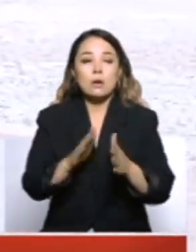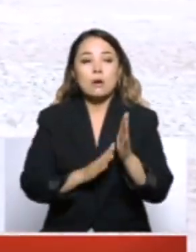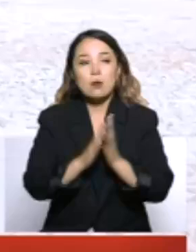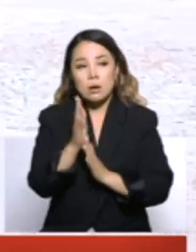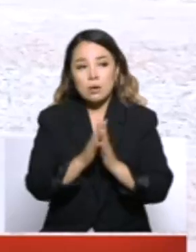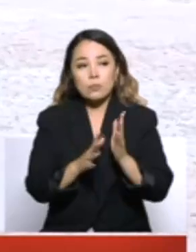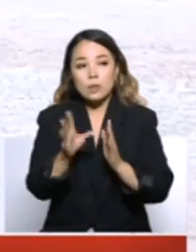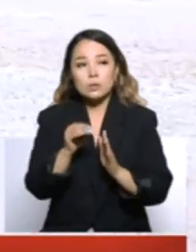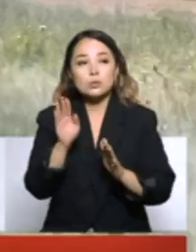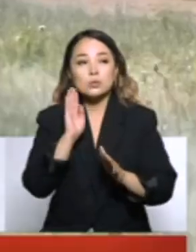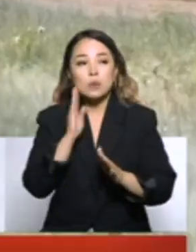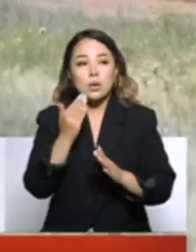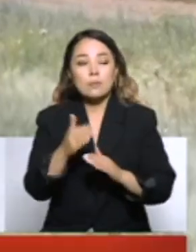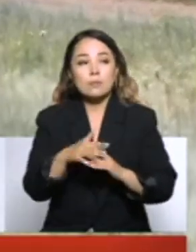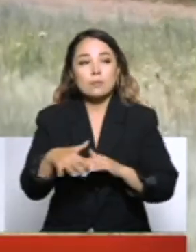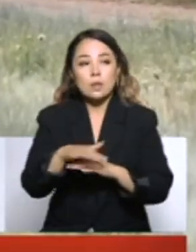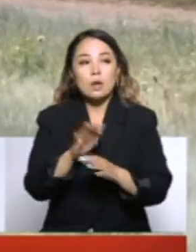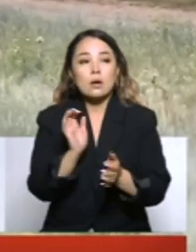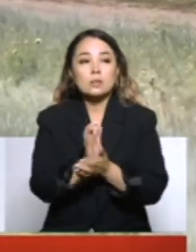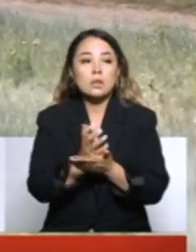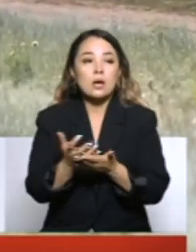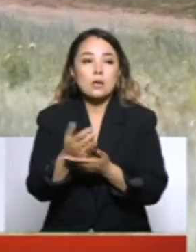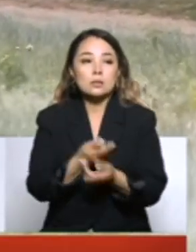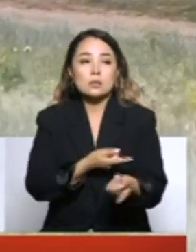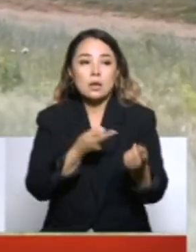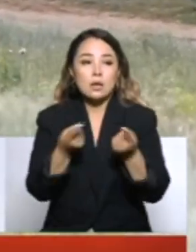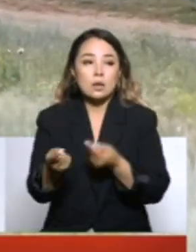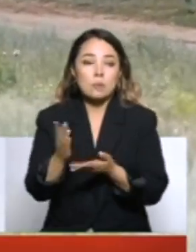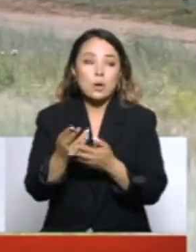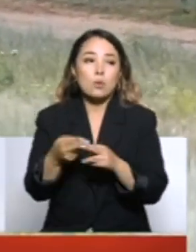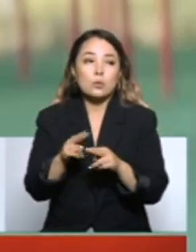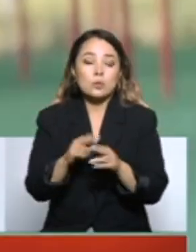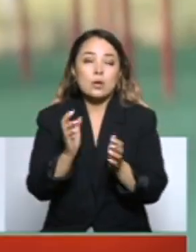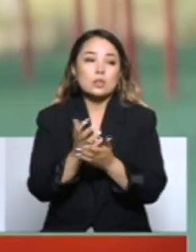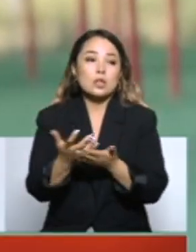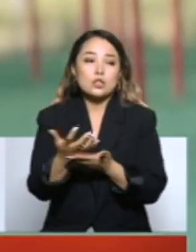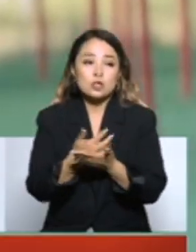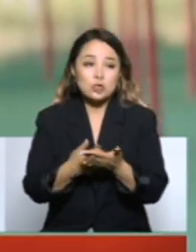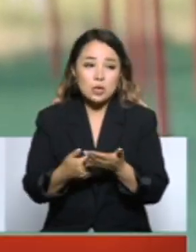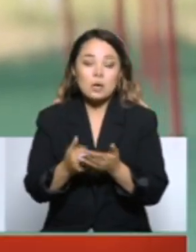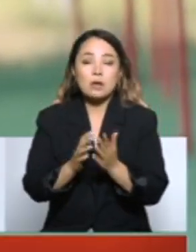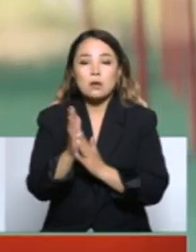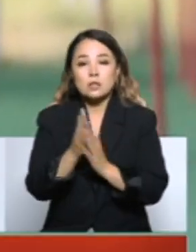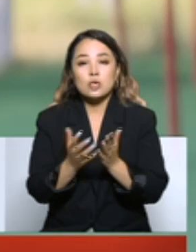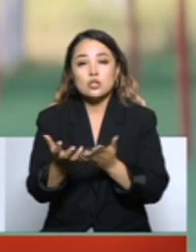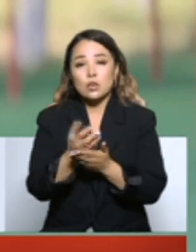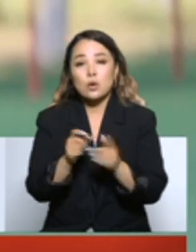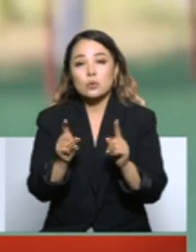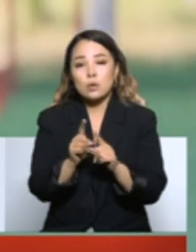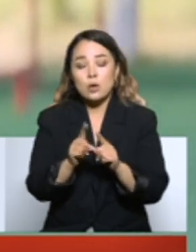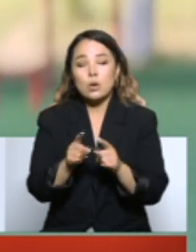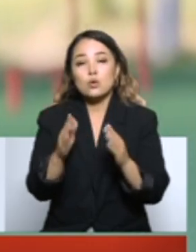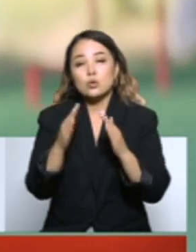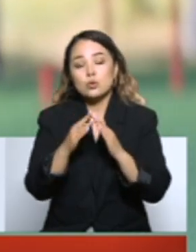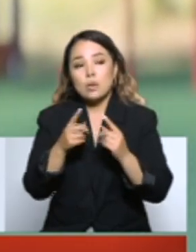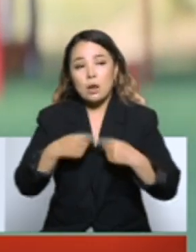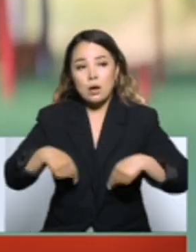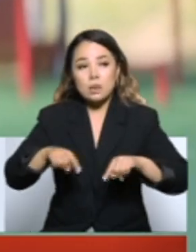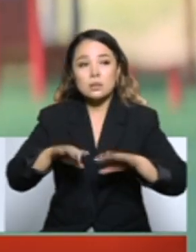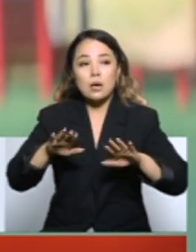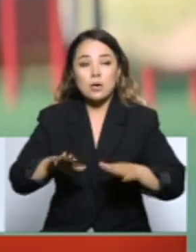басты, судың бетінен біраз қоқыстар шығарылған болатын. Сол қоқыстарды жиыстыруға, қамыстар жинауға, және үйдің айналасын